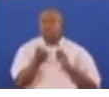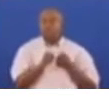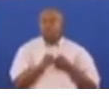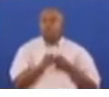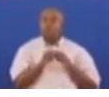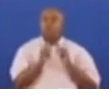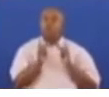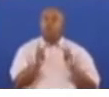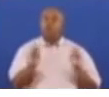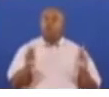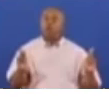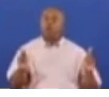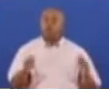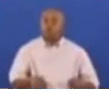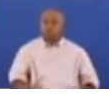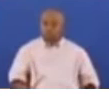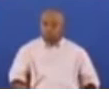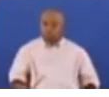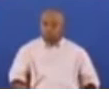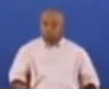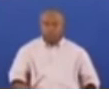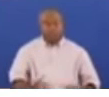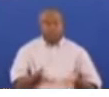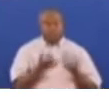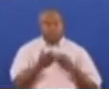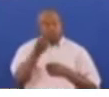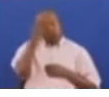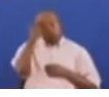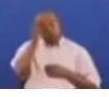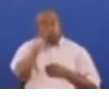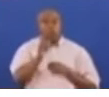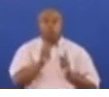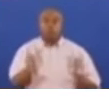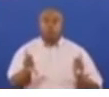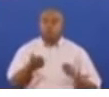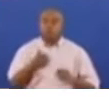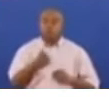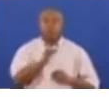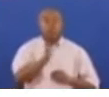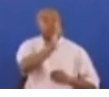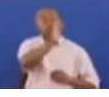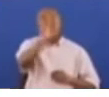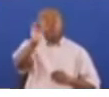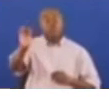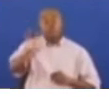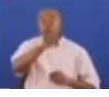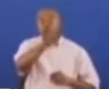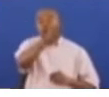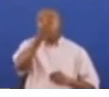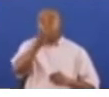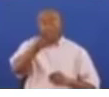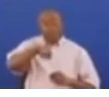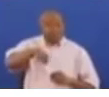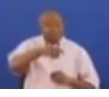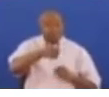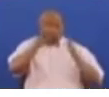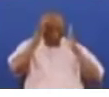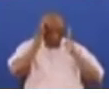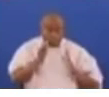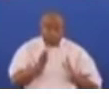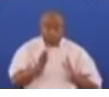kawaida ambayo yanataka tu uelewa wa kawaida. Nawaambia Watanzania, sisi waheshimiwa